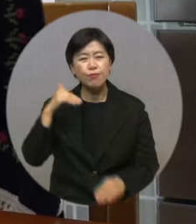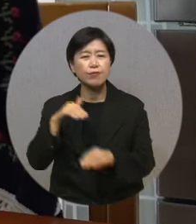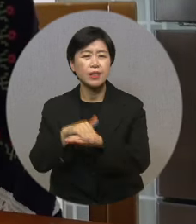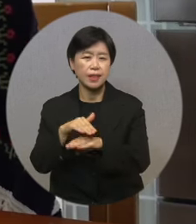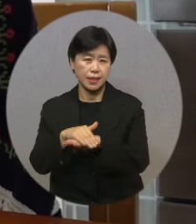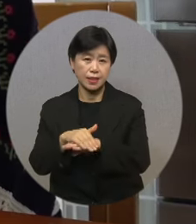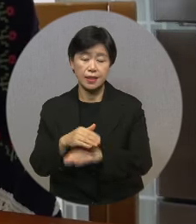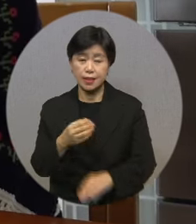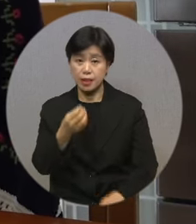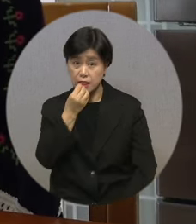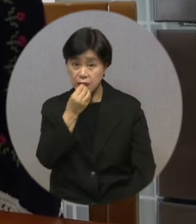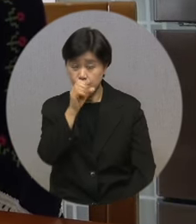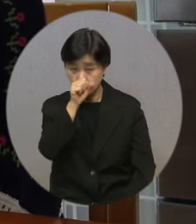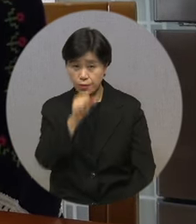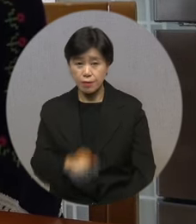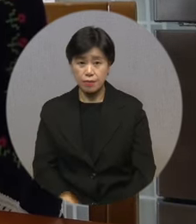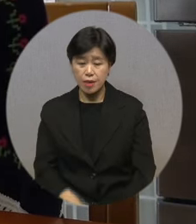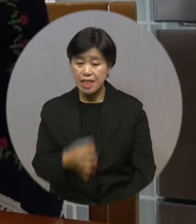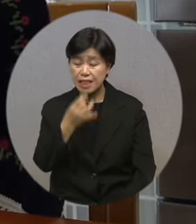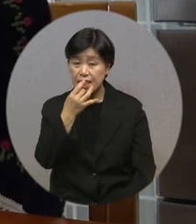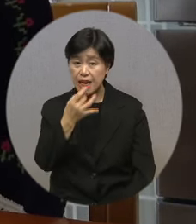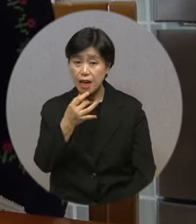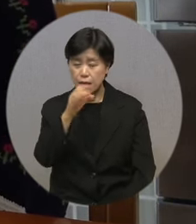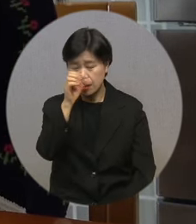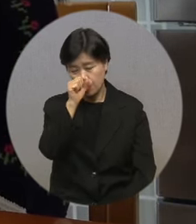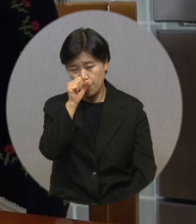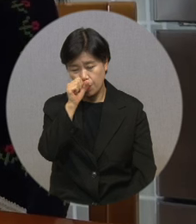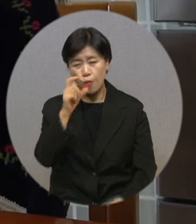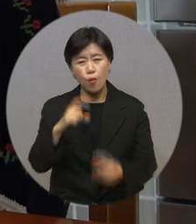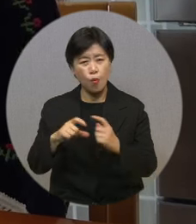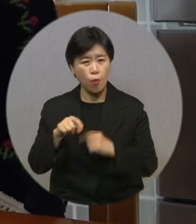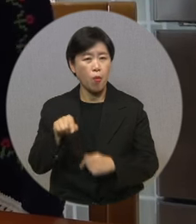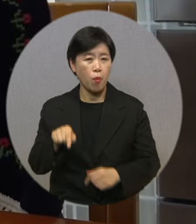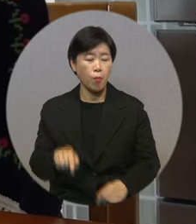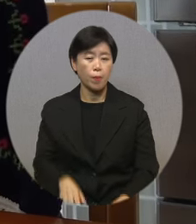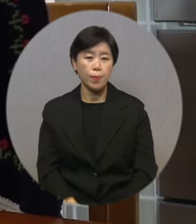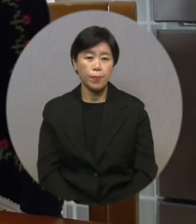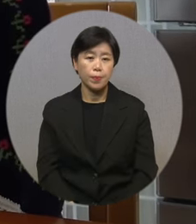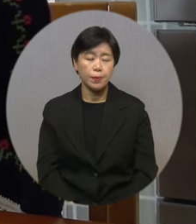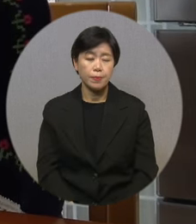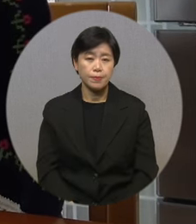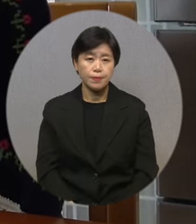한식 같은 밥 종류를 더 좋아하고